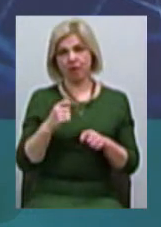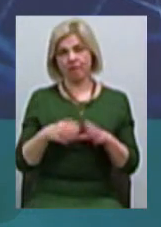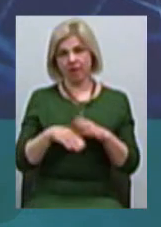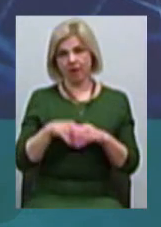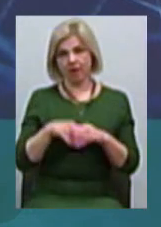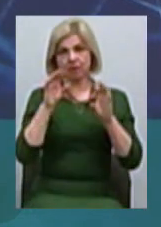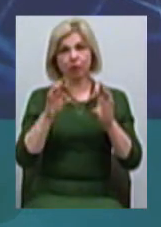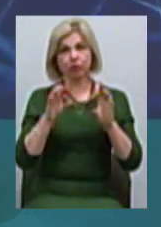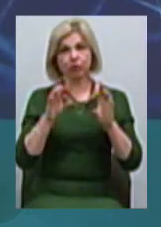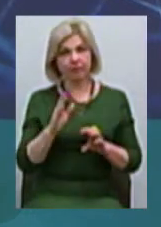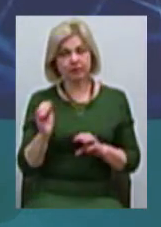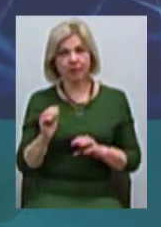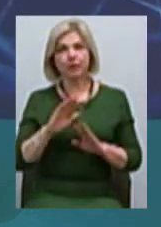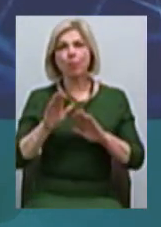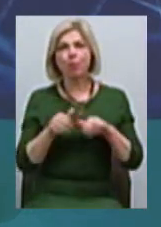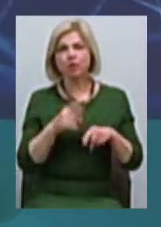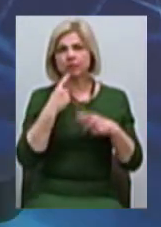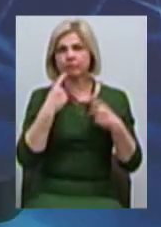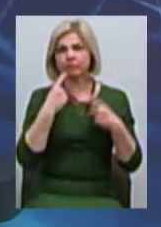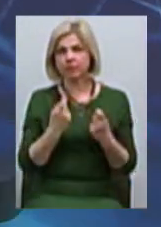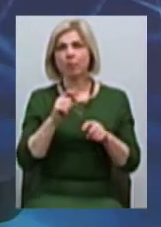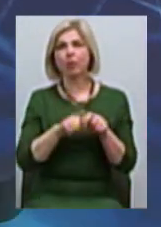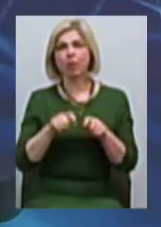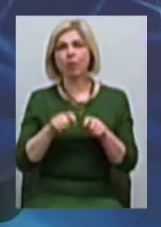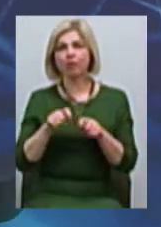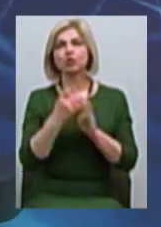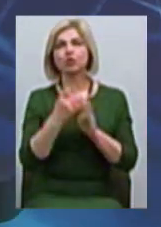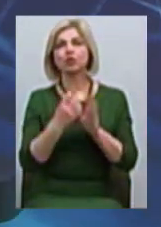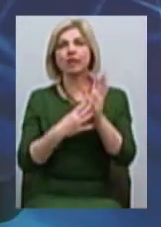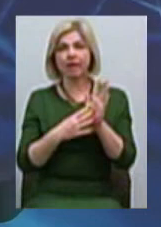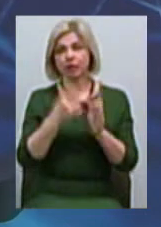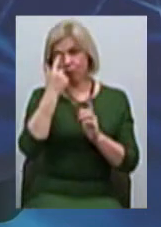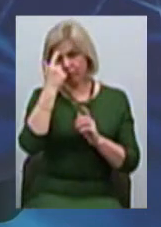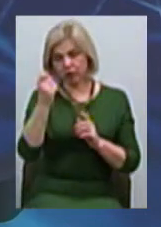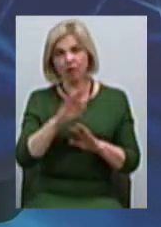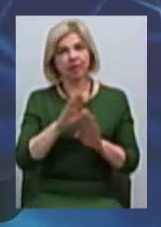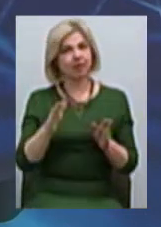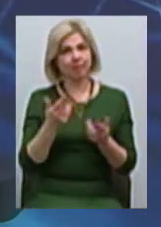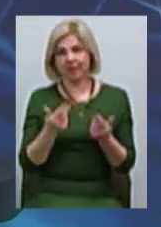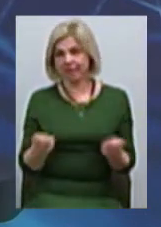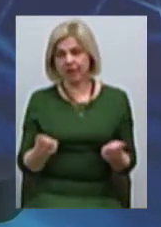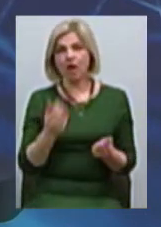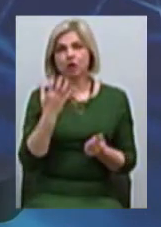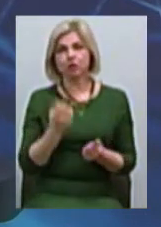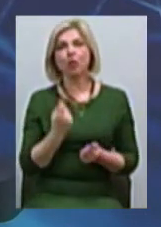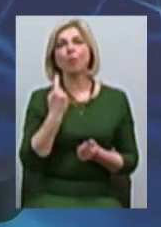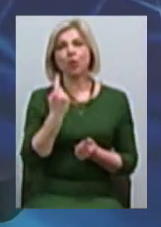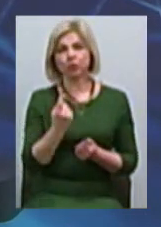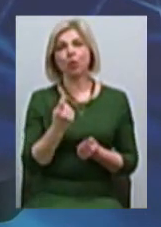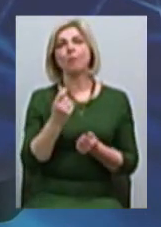законодавства. Після ретельної перевірки 109 повідомлень не підтвердились. Ще по одному перевірка